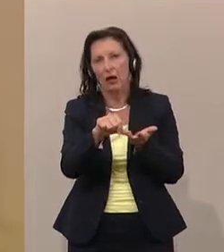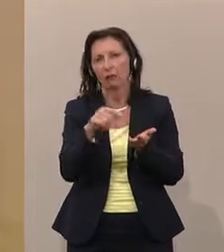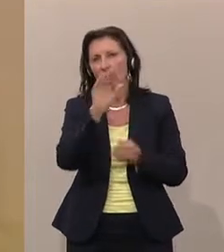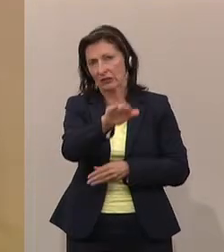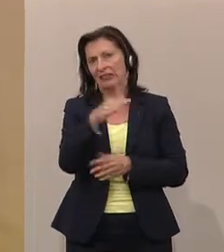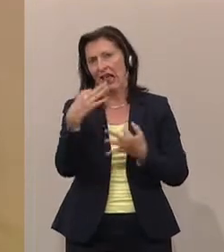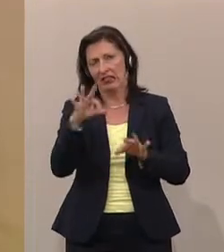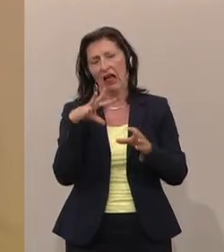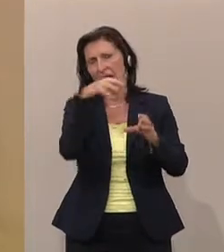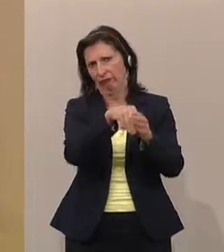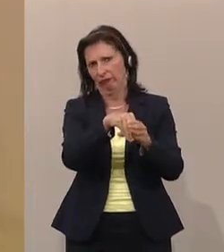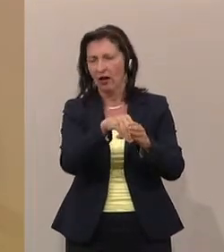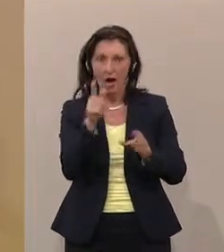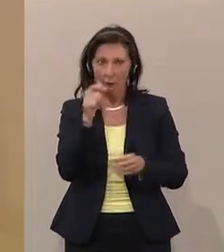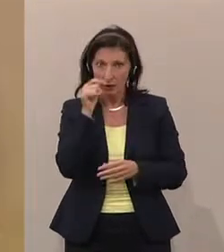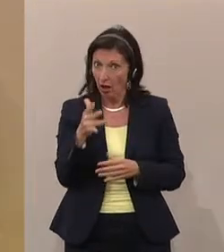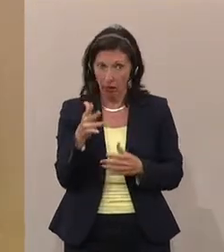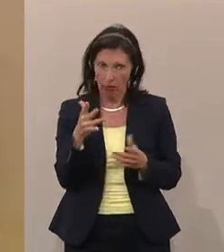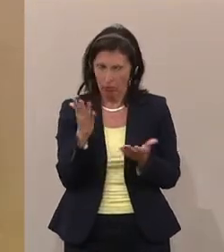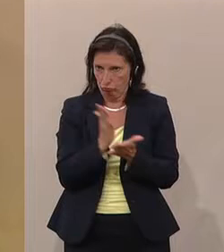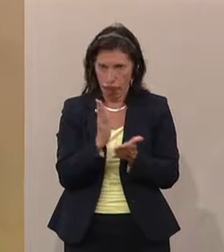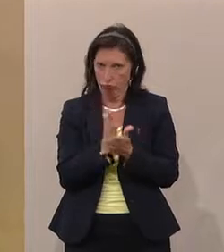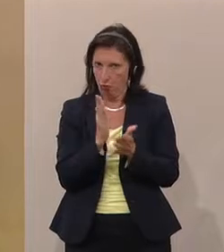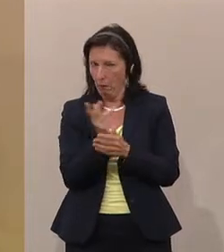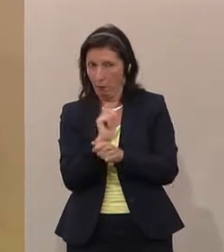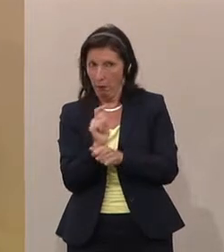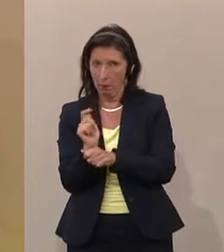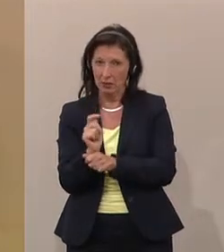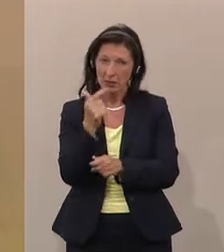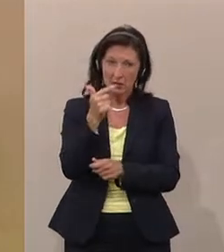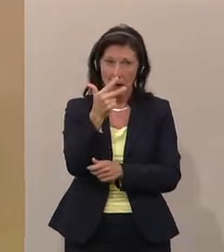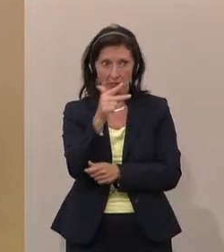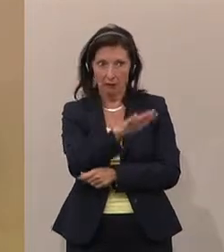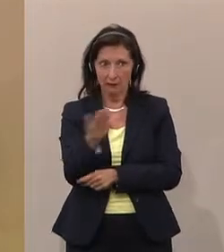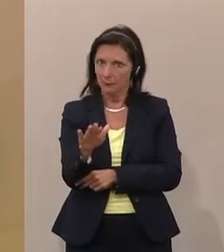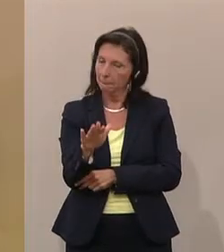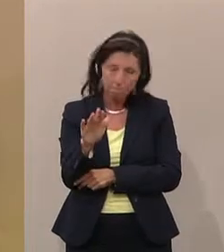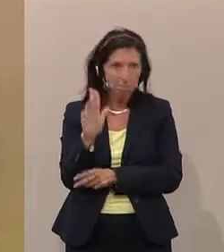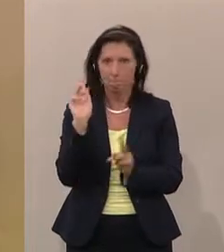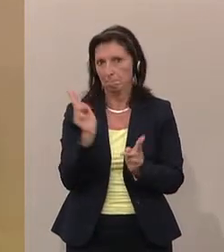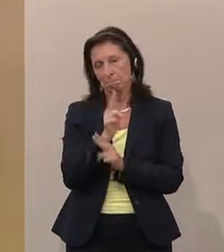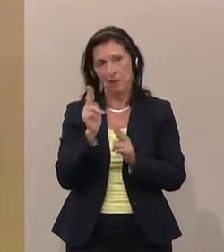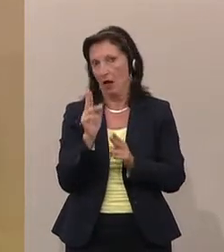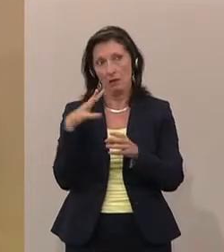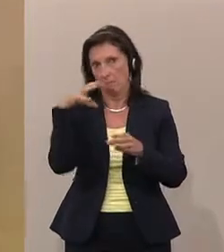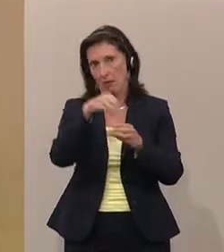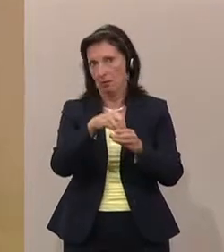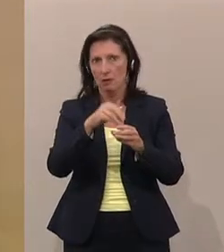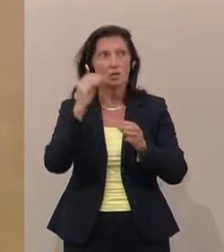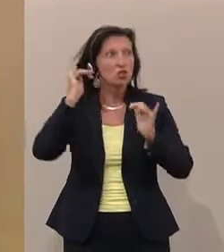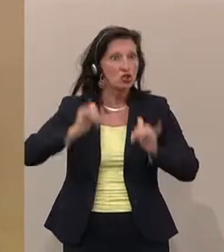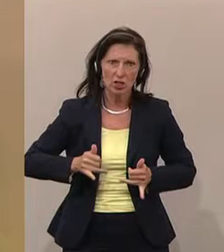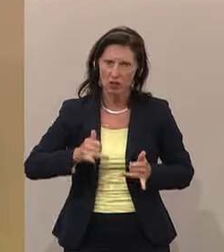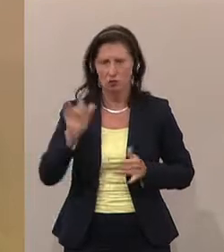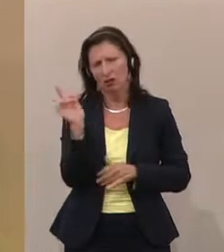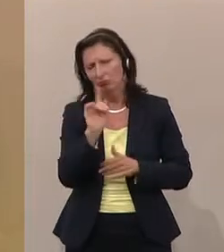wir tagtäglich erleben, ist, für zwei, drei, vier Kinder geht es sich nicht aus. Die können nicht teilnehmen am Schulskikurs, die können nicht